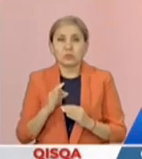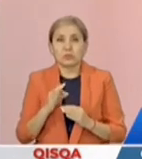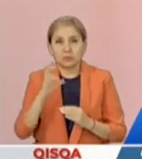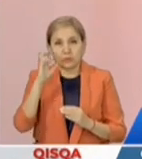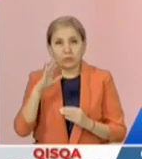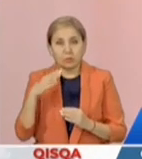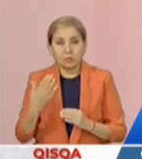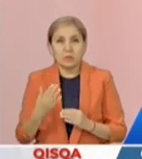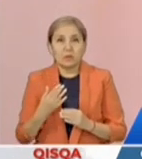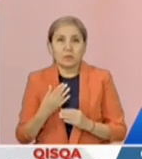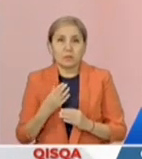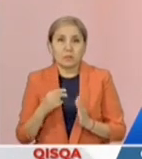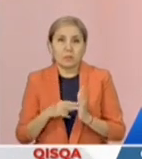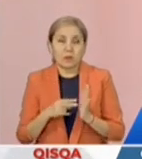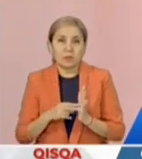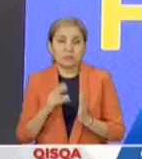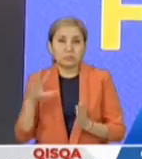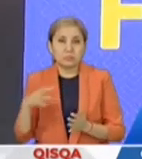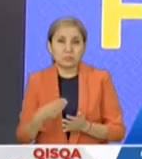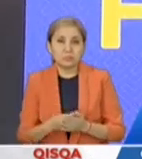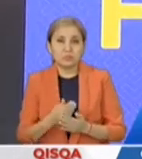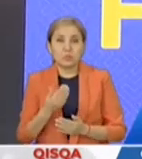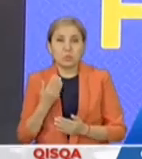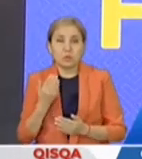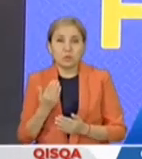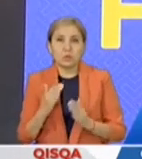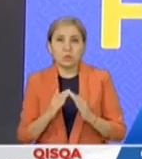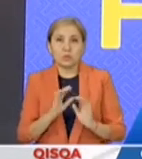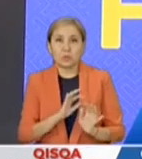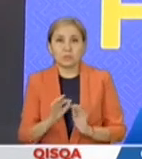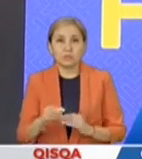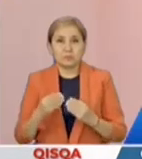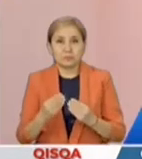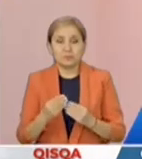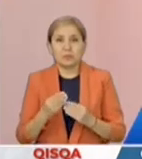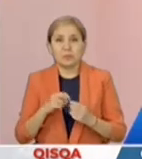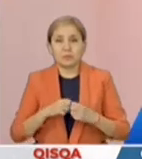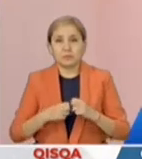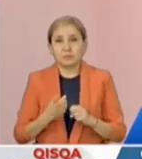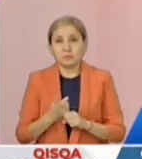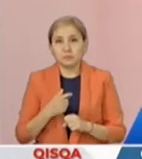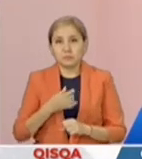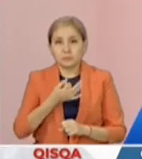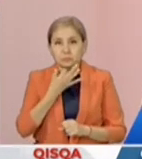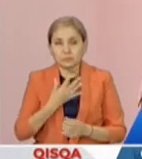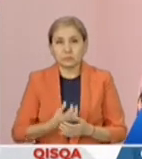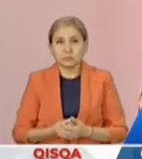davlat tomonidan ma'lum miqdorini to'lattirib, ularga uy bilan ta'minlash kabi masalalar menga juda ham